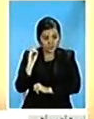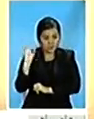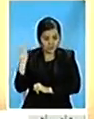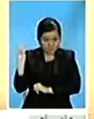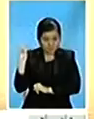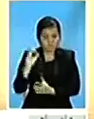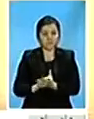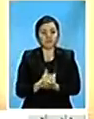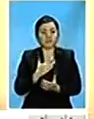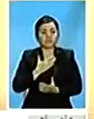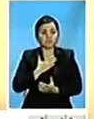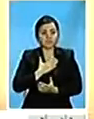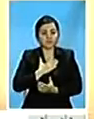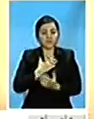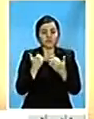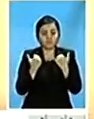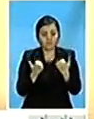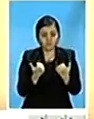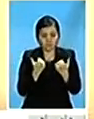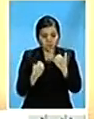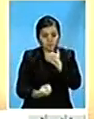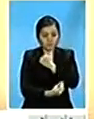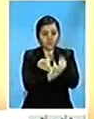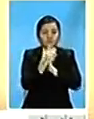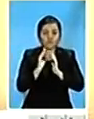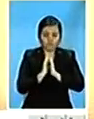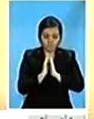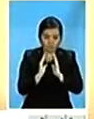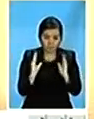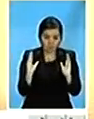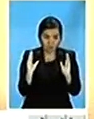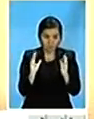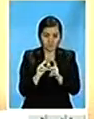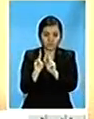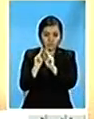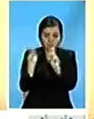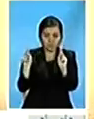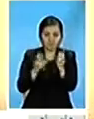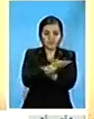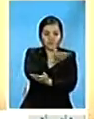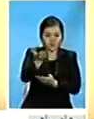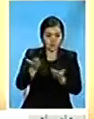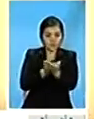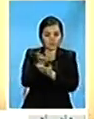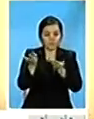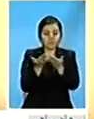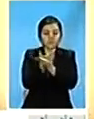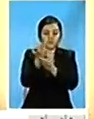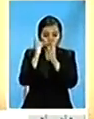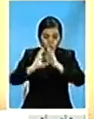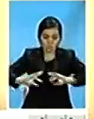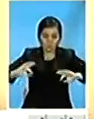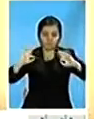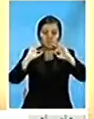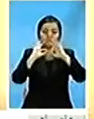ระผมให้ขอถือโอกาสนี้กราบขอบคุณท่านกรรมการวิสามัญทุกท่านที่ได้ให้ความสำ